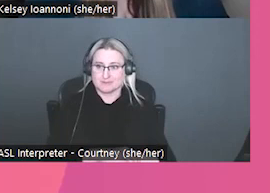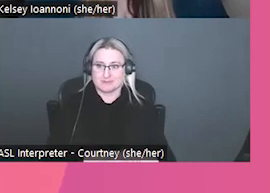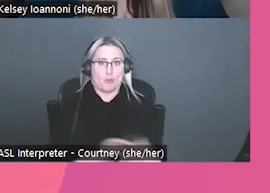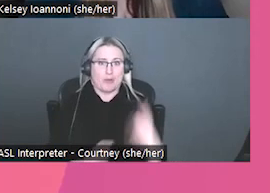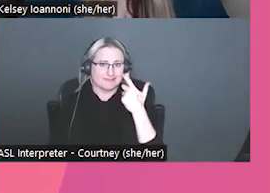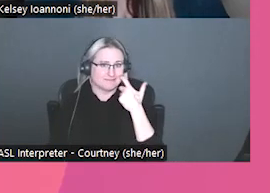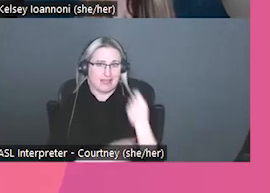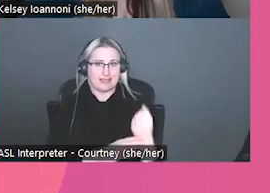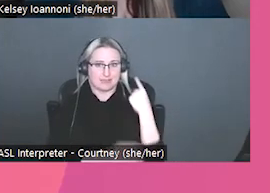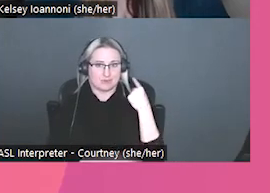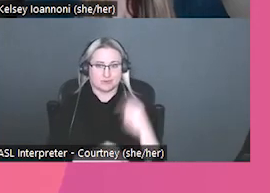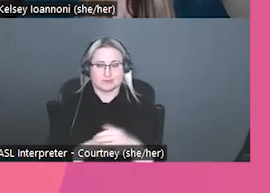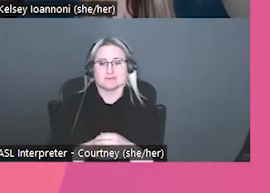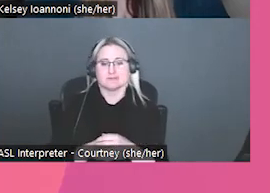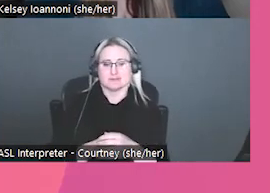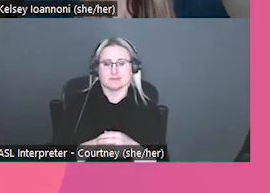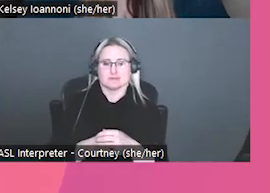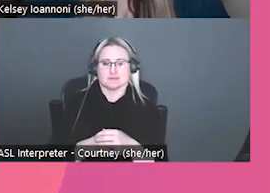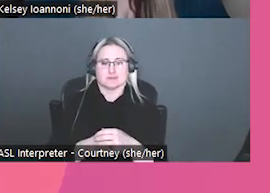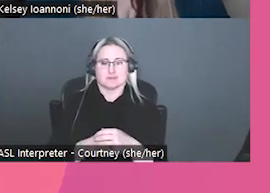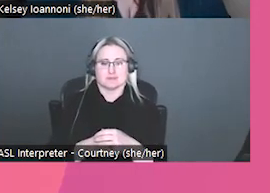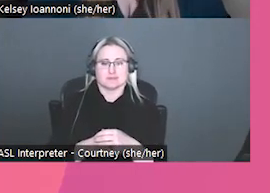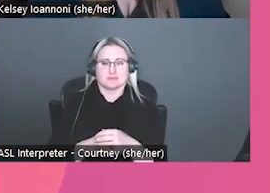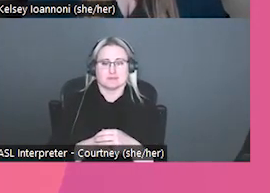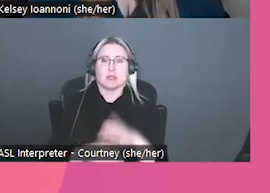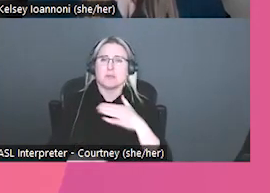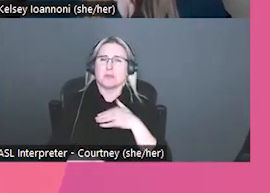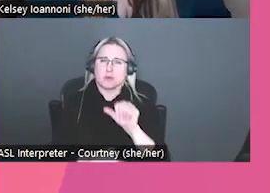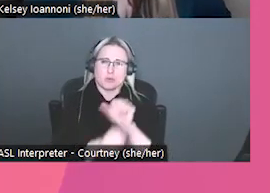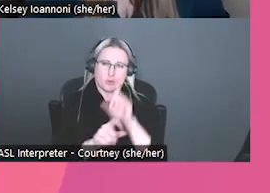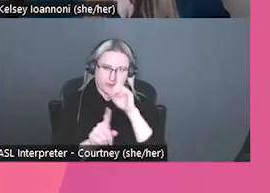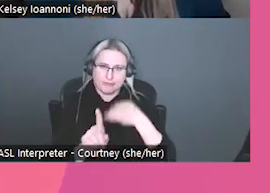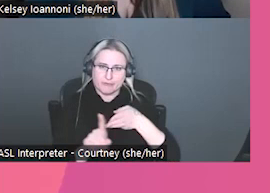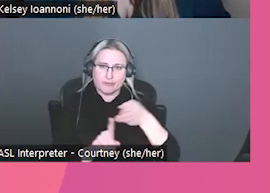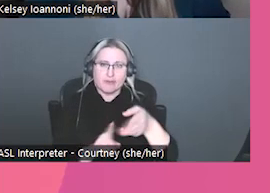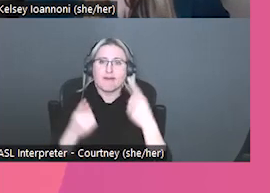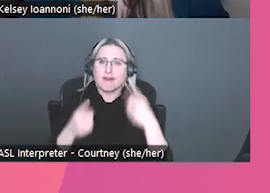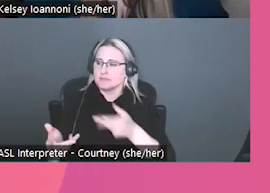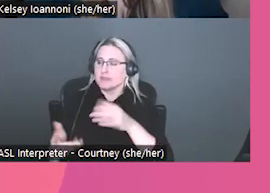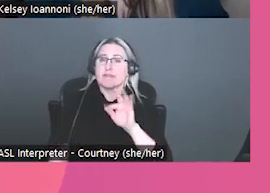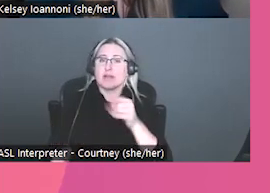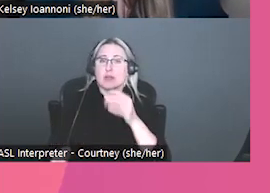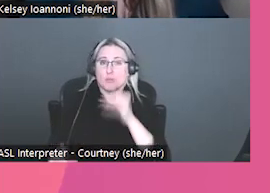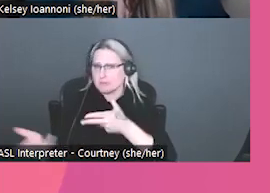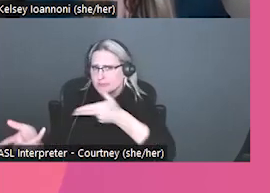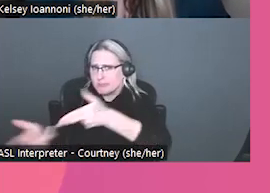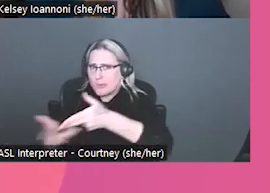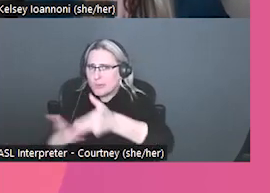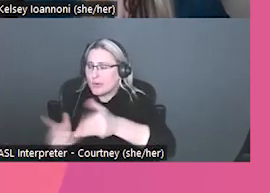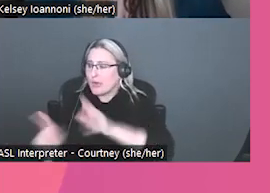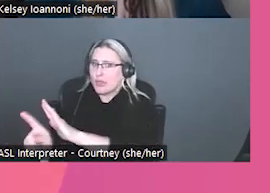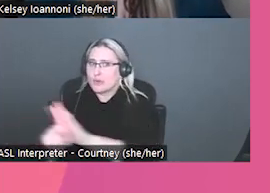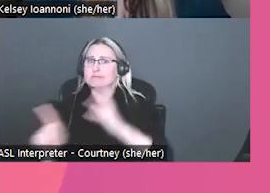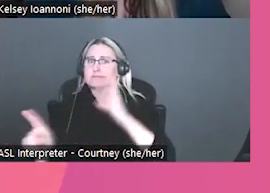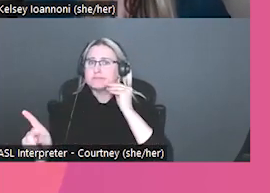sont inclus dans la dissertation que moi j'ai écrite sur. J'ai parlé donc à des femmes